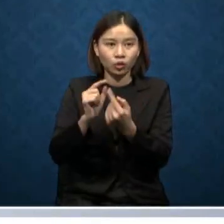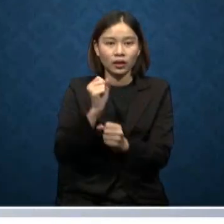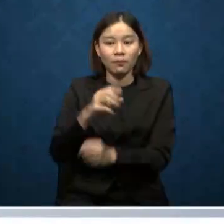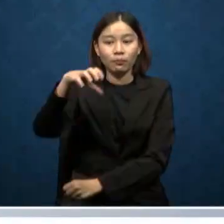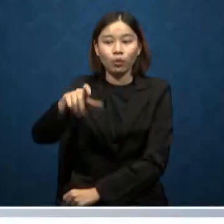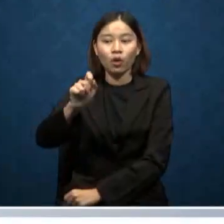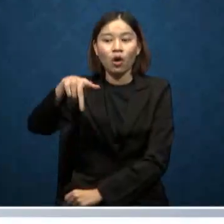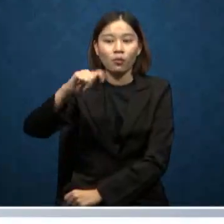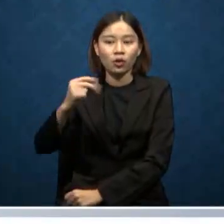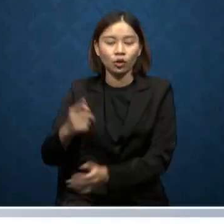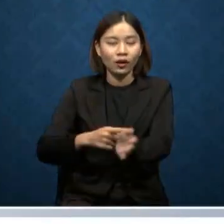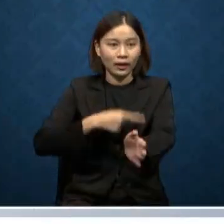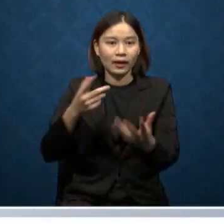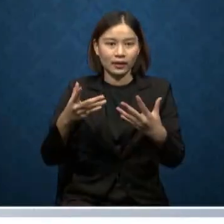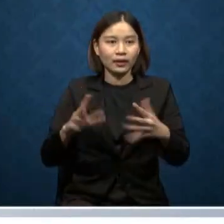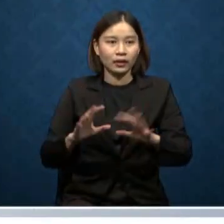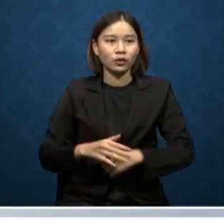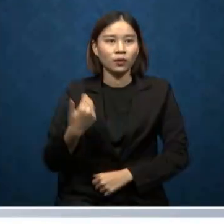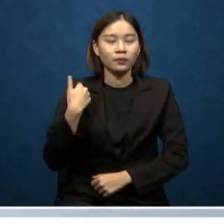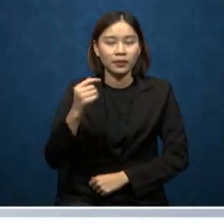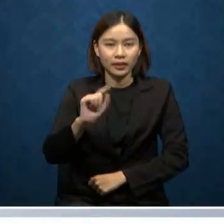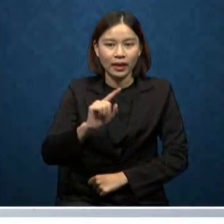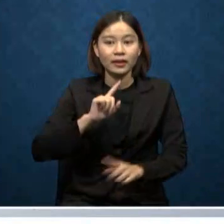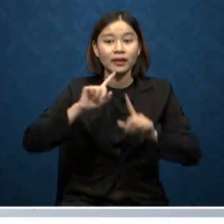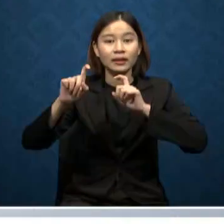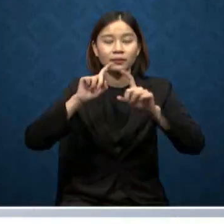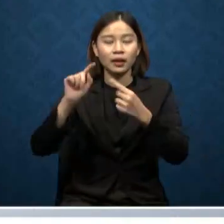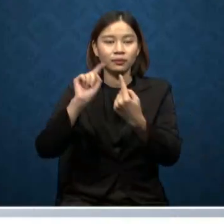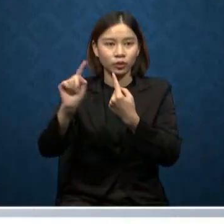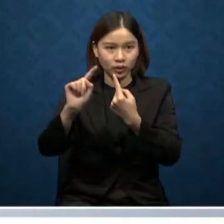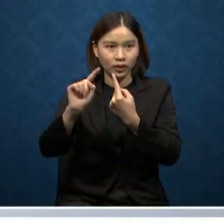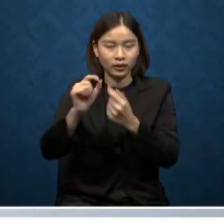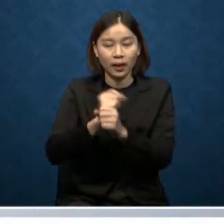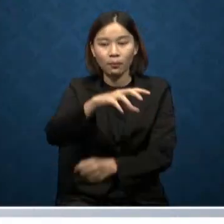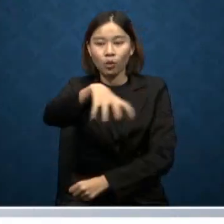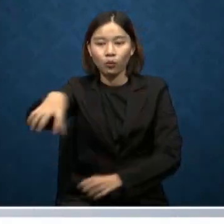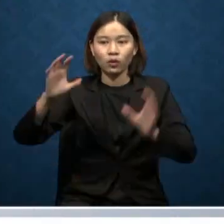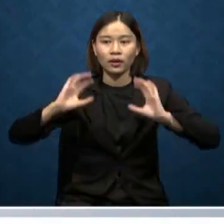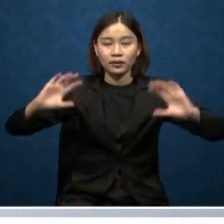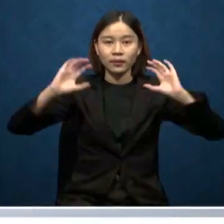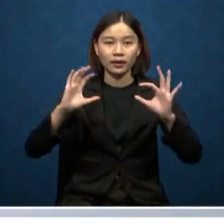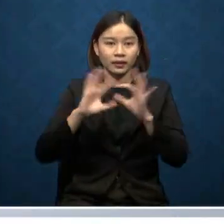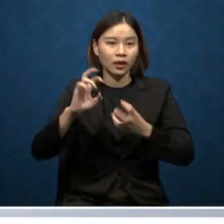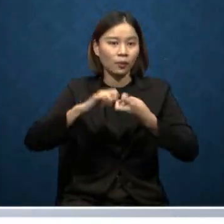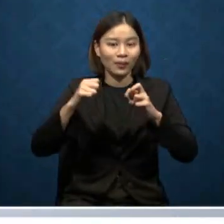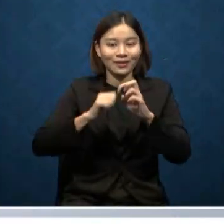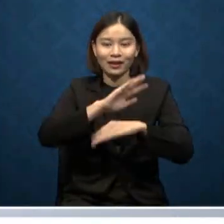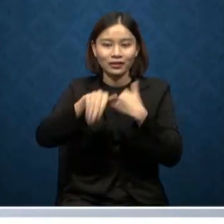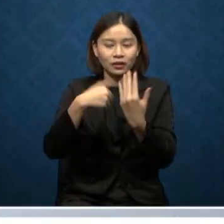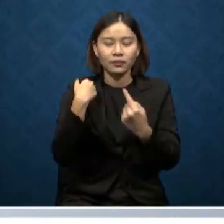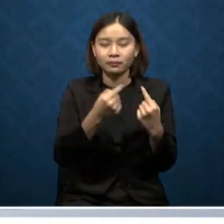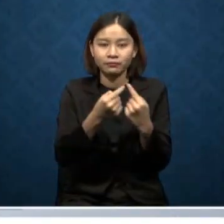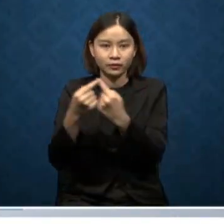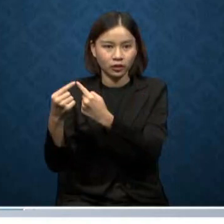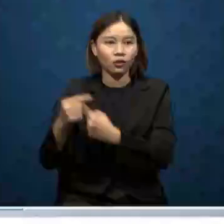กครปุครองสวทองทิน มายยาวนานแล้วกมีการสอบถามยังส่วนงานของรัดในเรื่องของปัญหาเห่านี้ ยังต่อเนื่